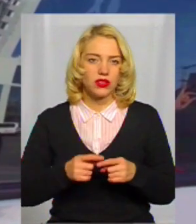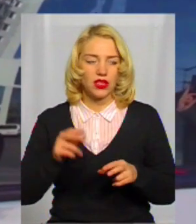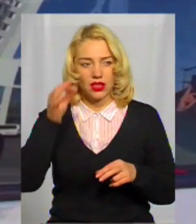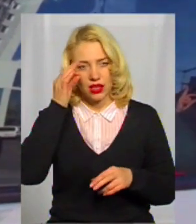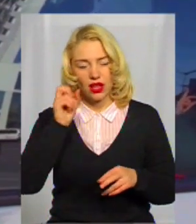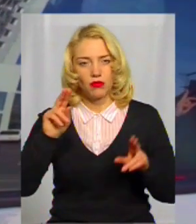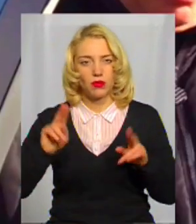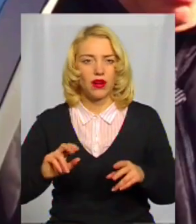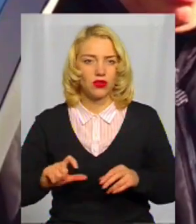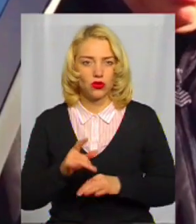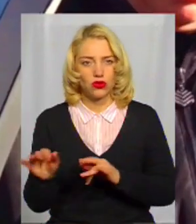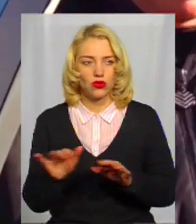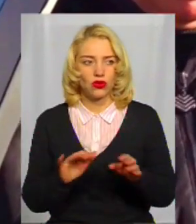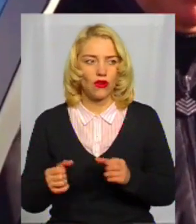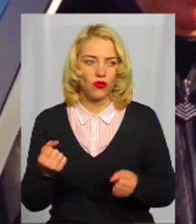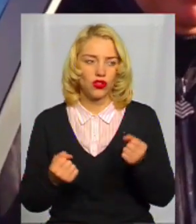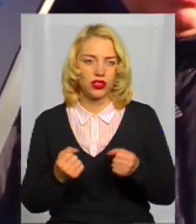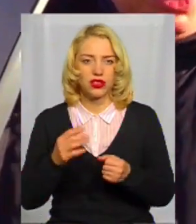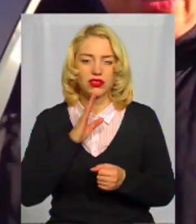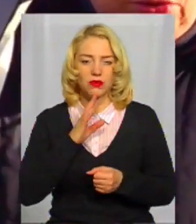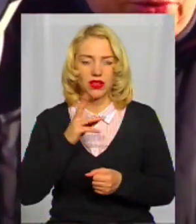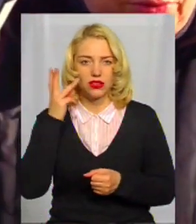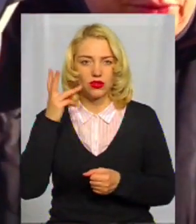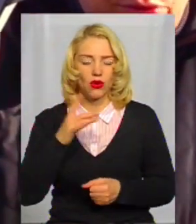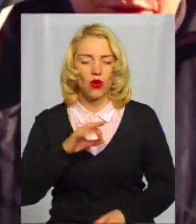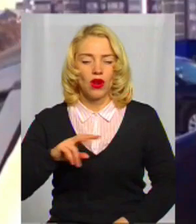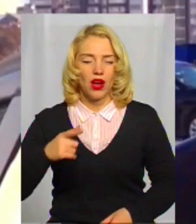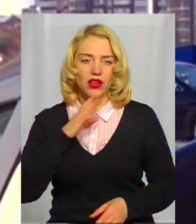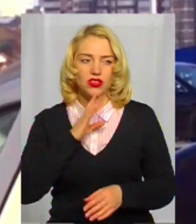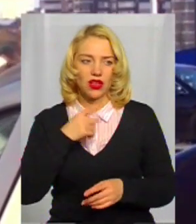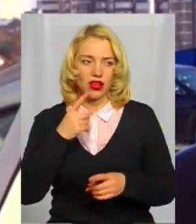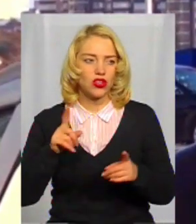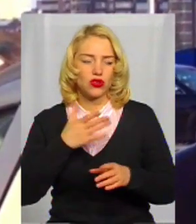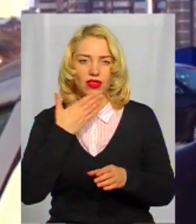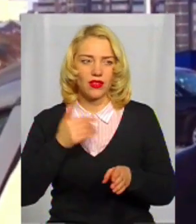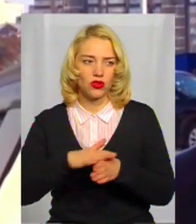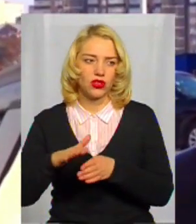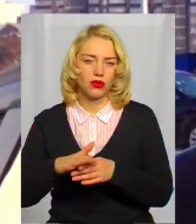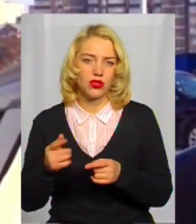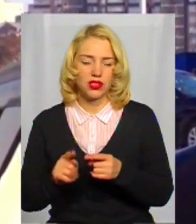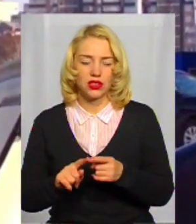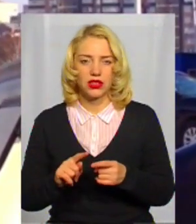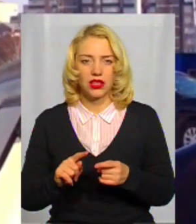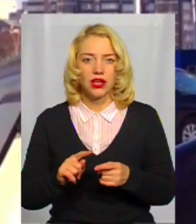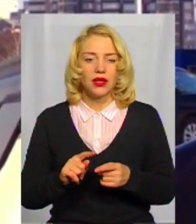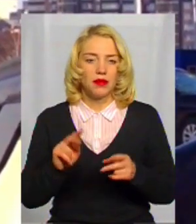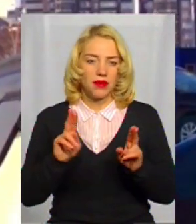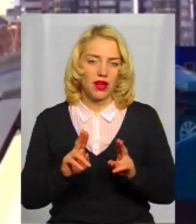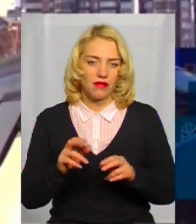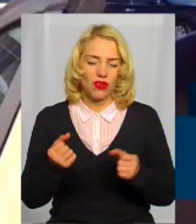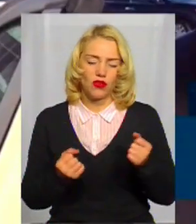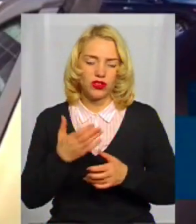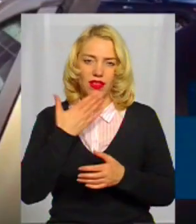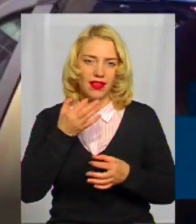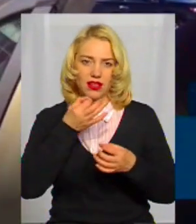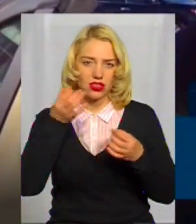дорожнього руху і водію з Хмельницького Ользі. Жінка каже, що не усі їх дотримуються. У нас багато водіїв. Водії в Хмельницькому не дуже чемні.